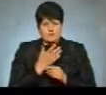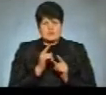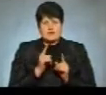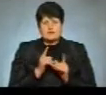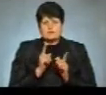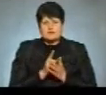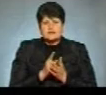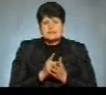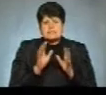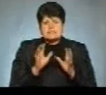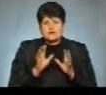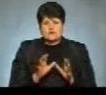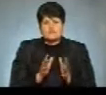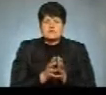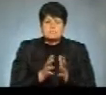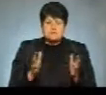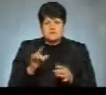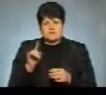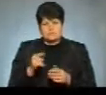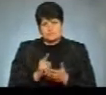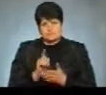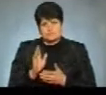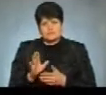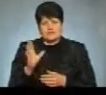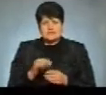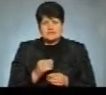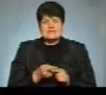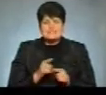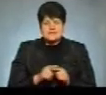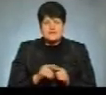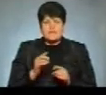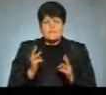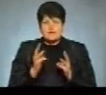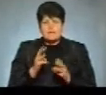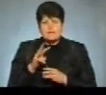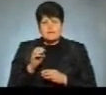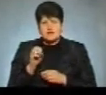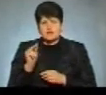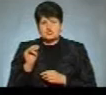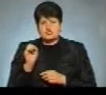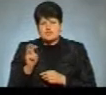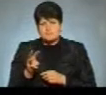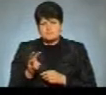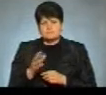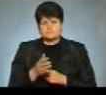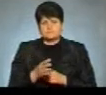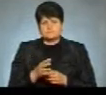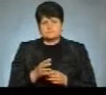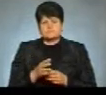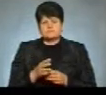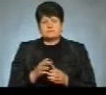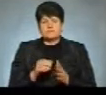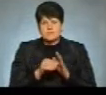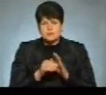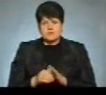повинен якісь мати законодавчі більші вимоги. Тому що все це вогнем і мечем, я ще раз повторюю, випалювалось,